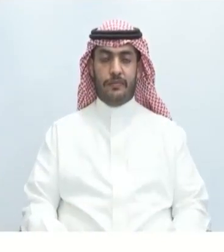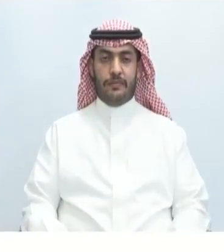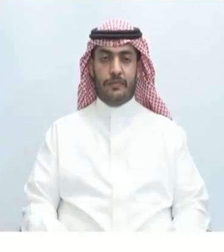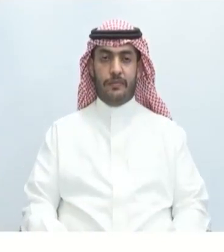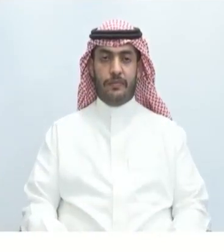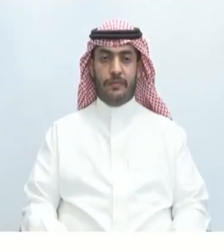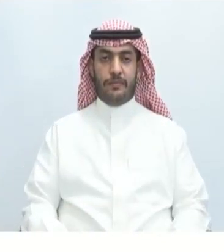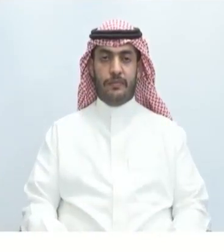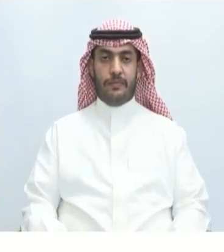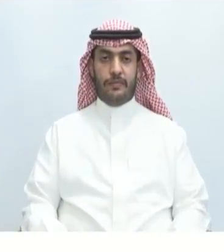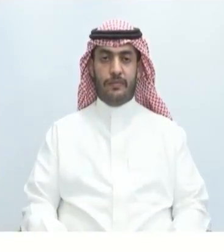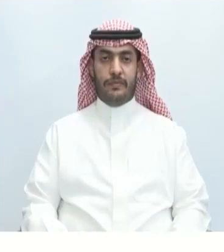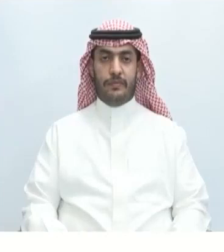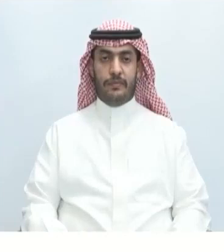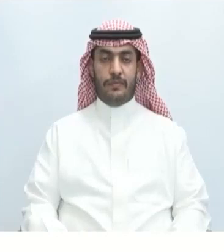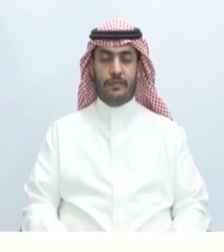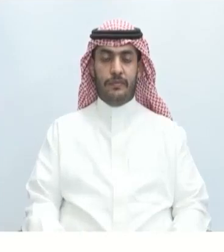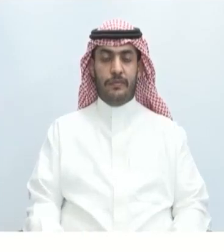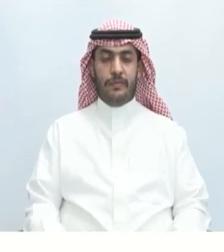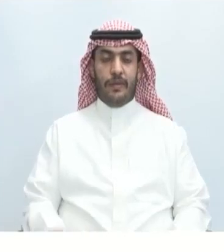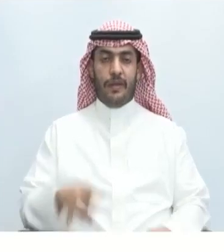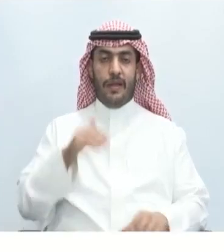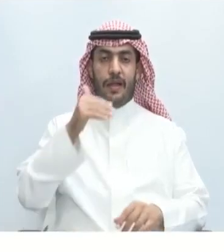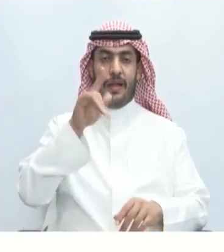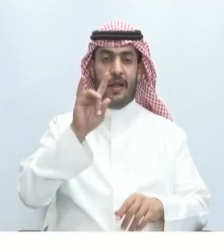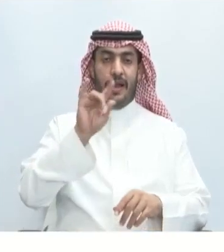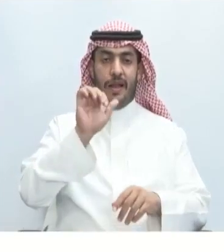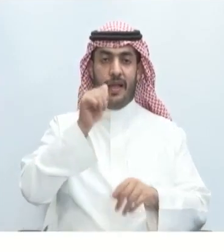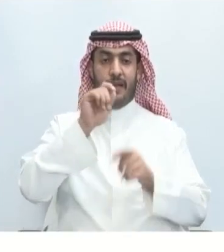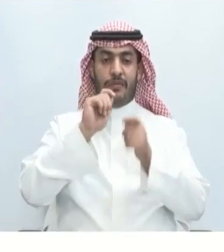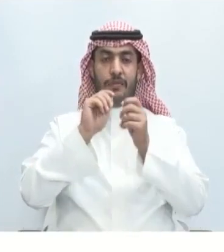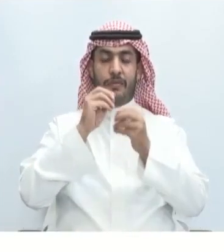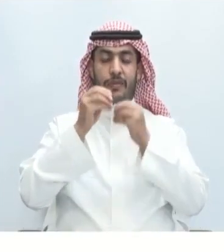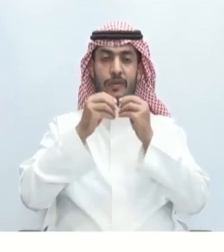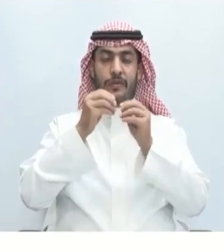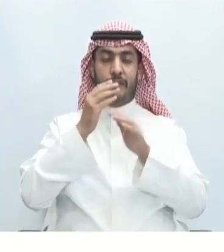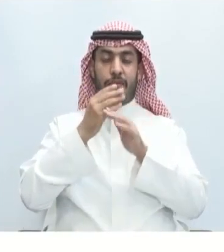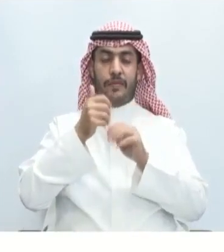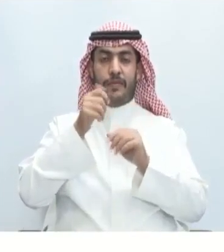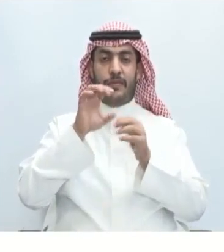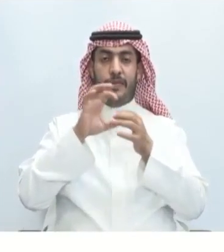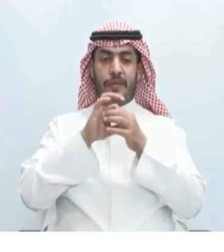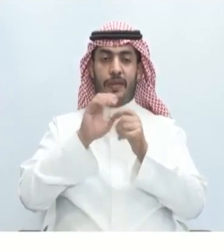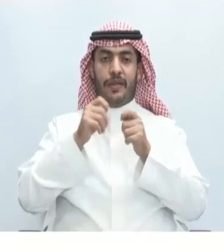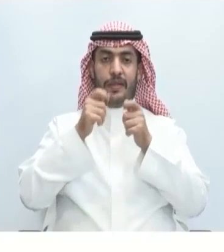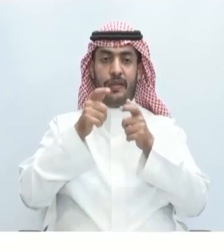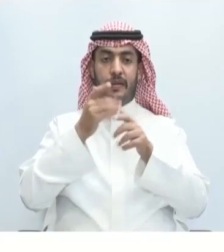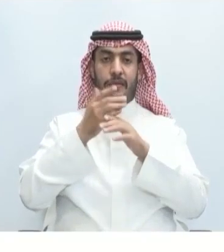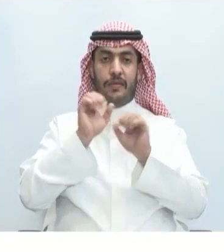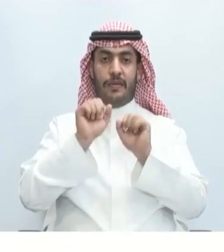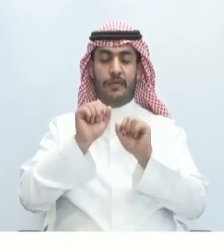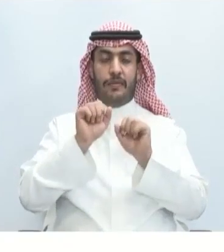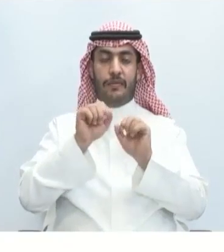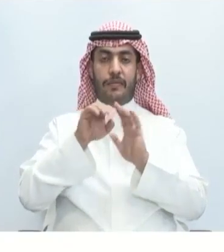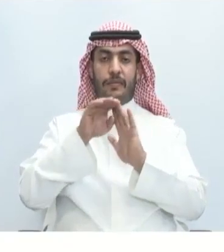تكلفه سنحدد الخلايا المتغيره التي سنعمل عليها ما هي الخلايا هي ما يتعلق في التكاليف او ما يتعلق